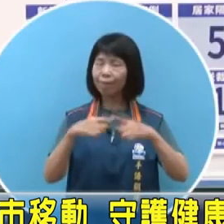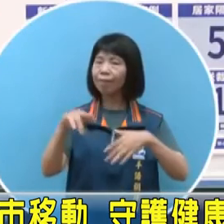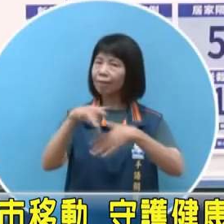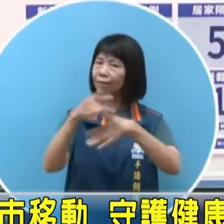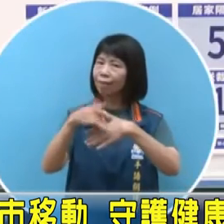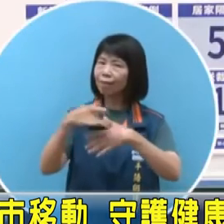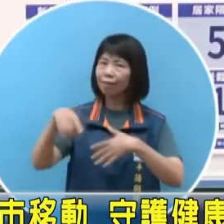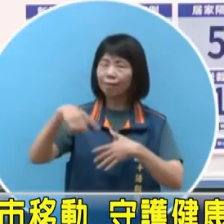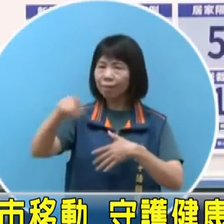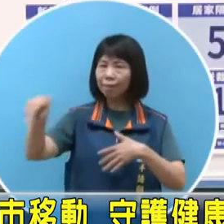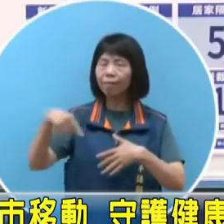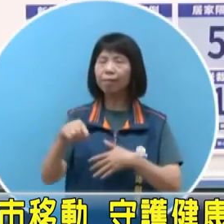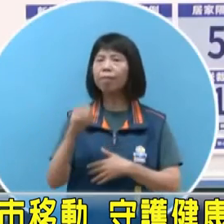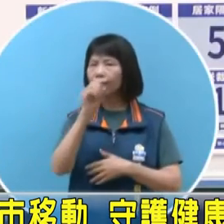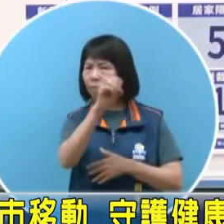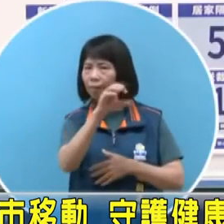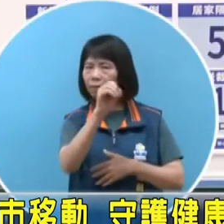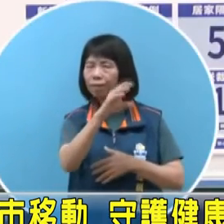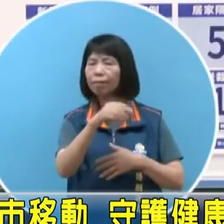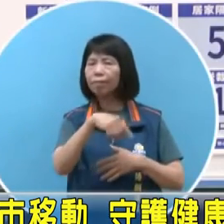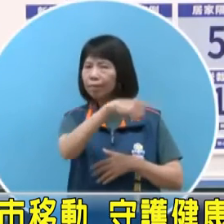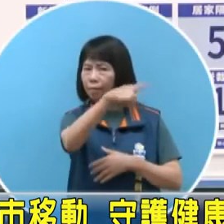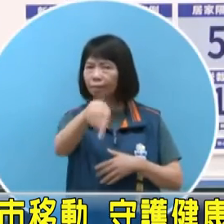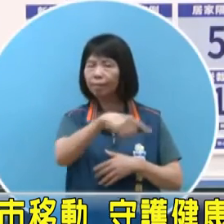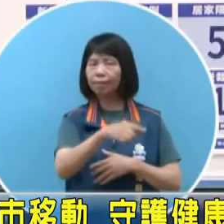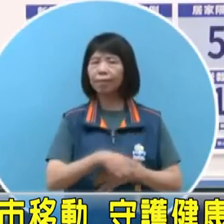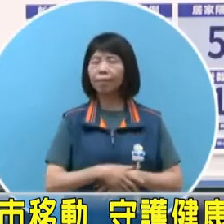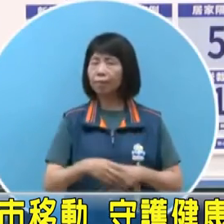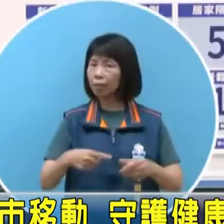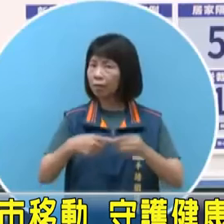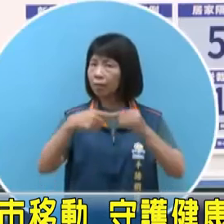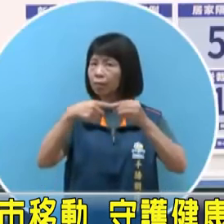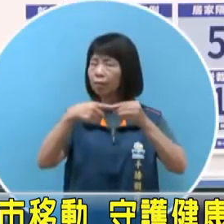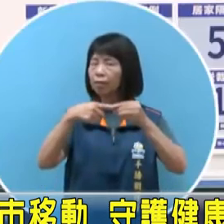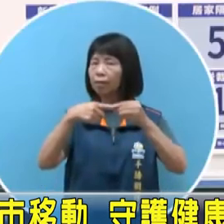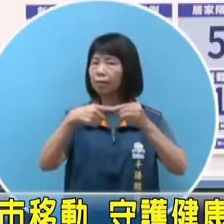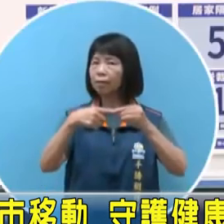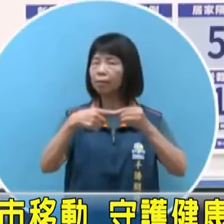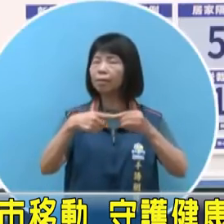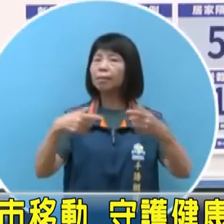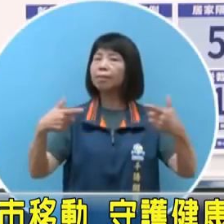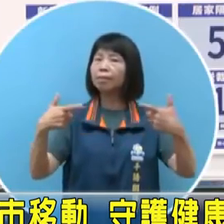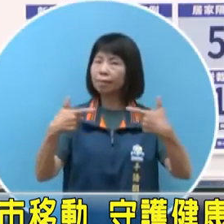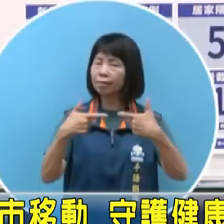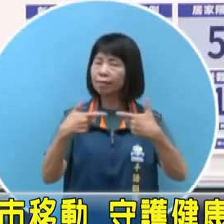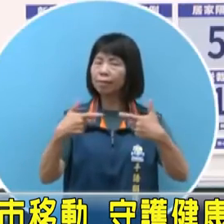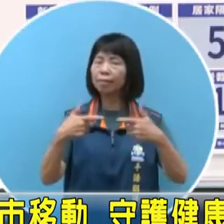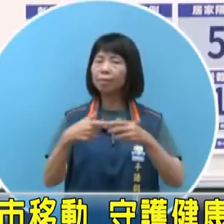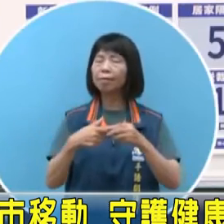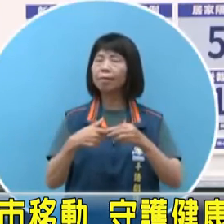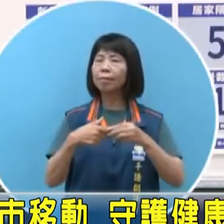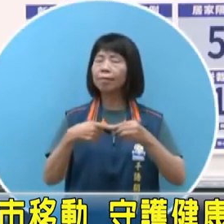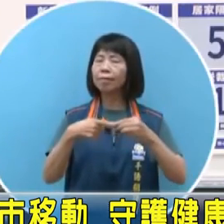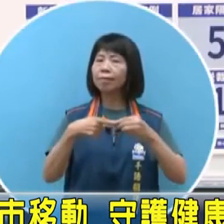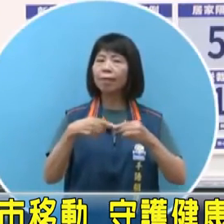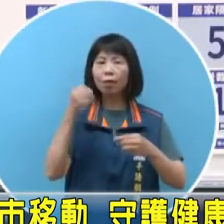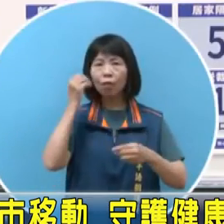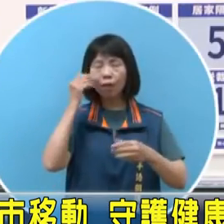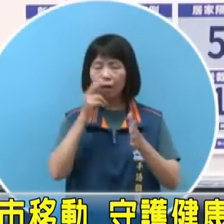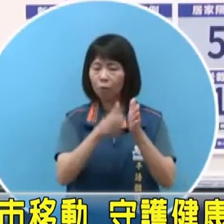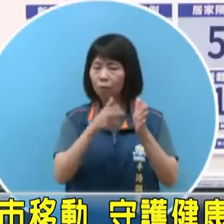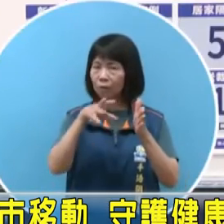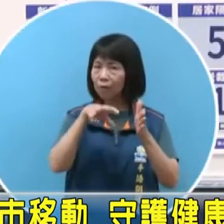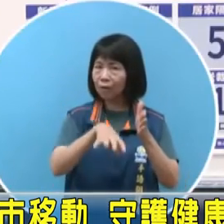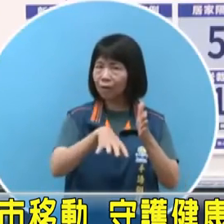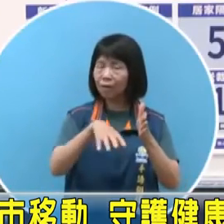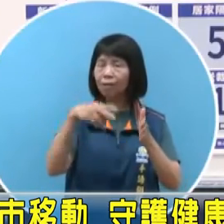与家人的健康，也保护花莲这一块净土。 请配合在花莲火车